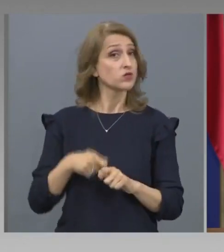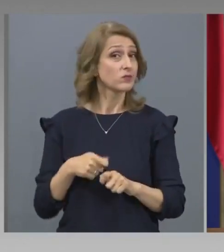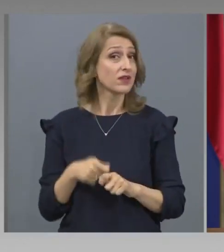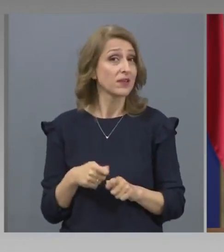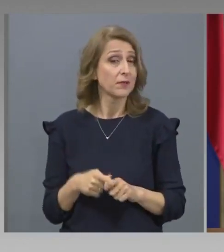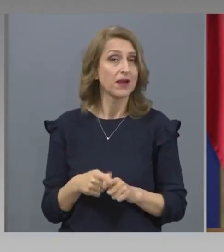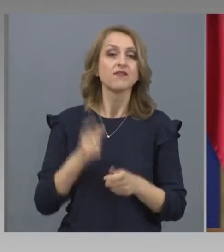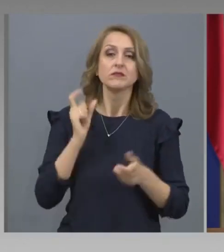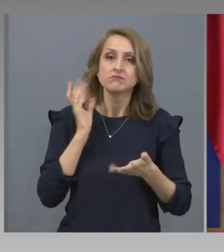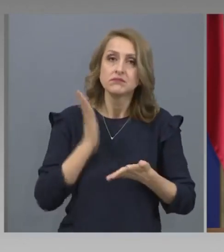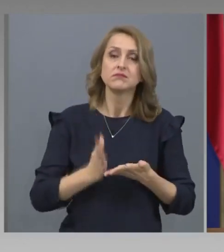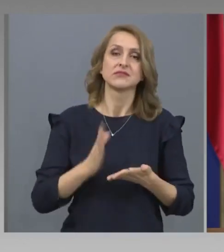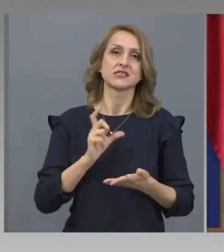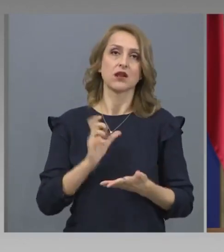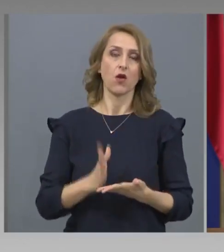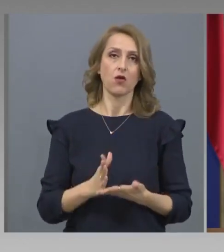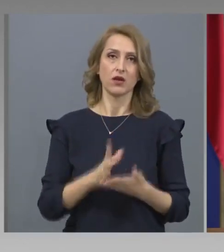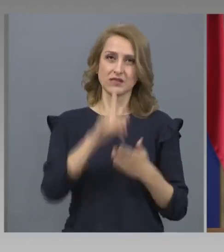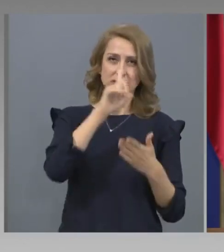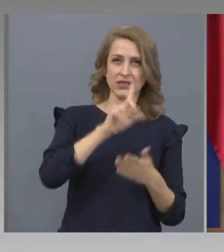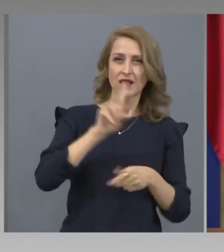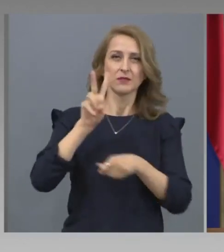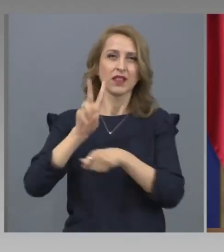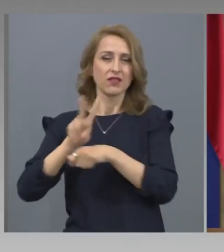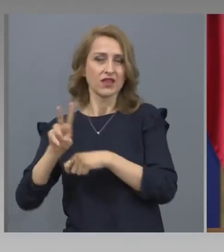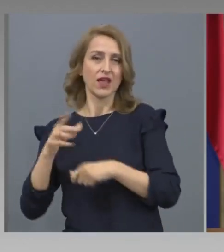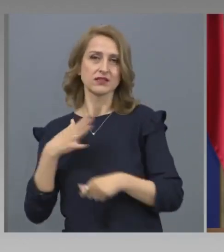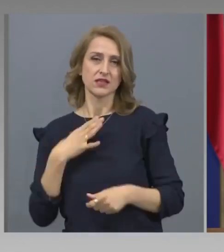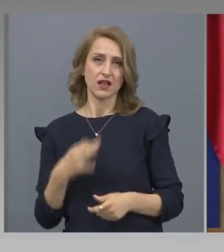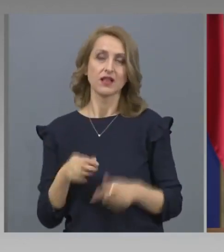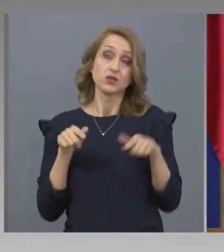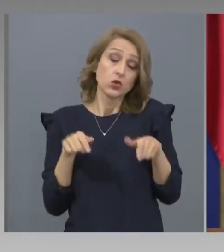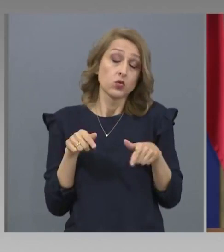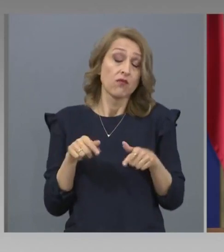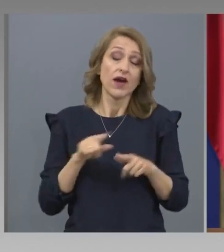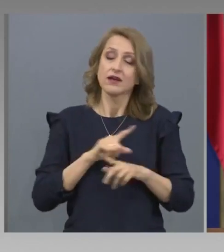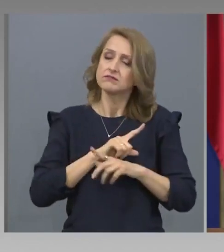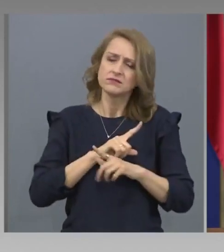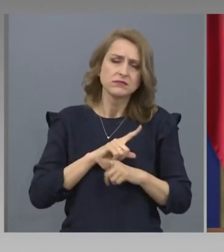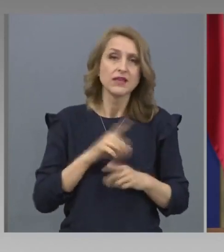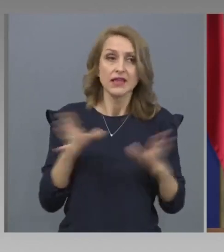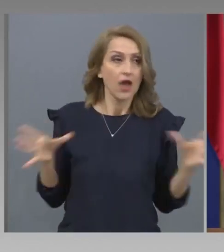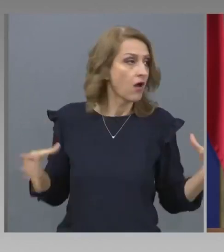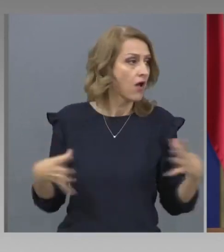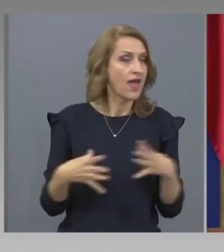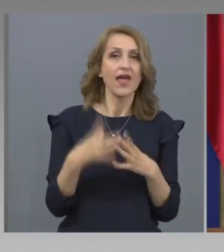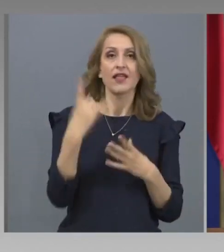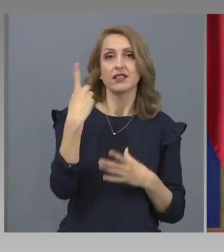в срок. Категорично сме на едно мнение с щаба и всички